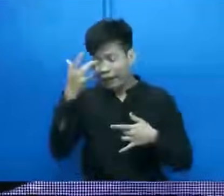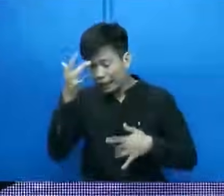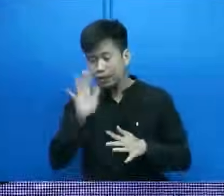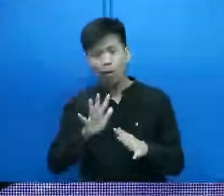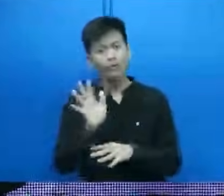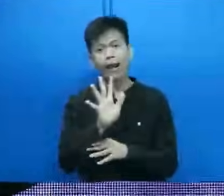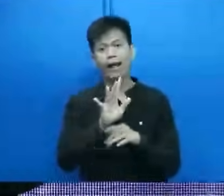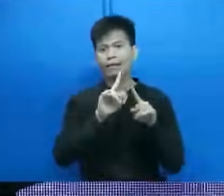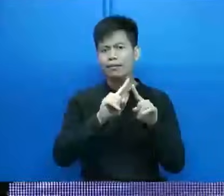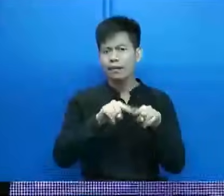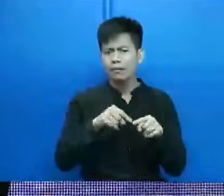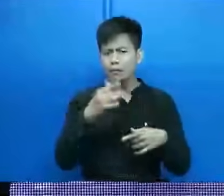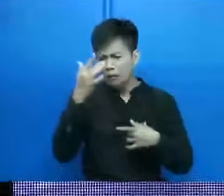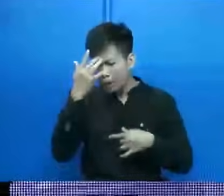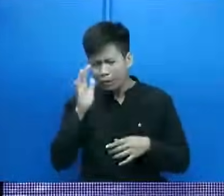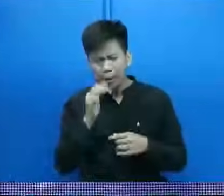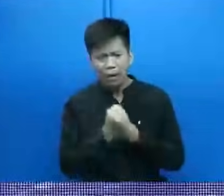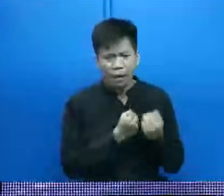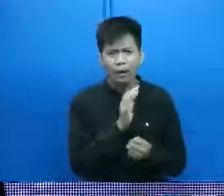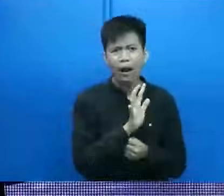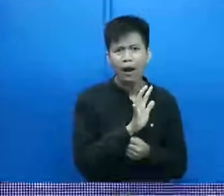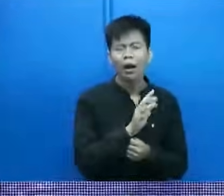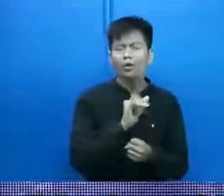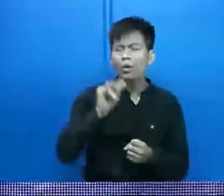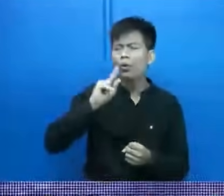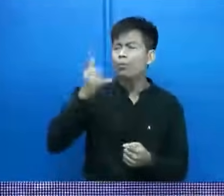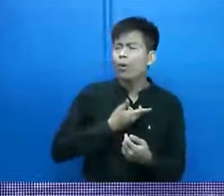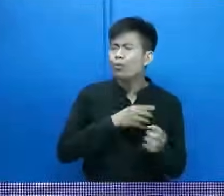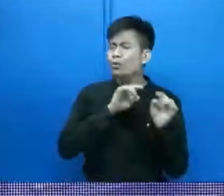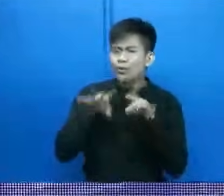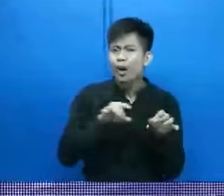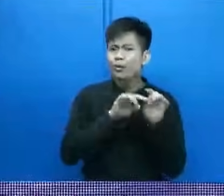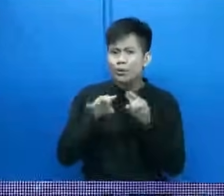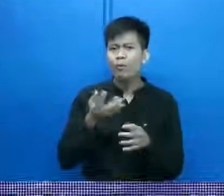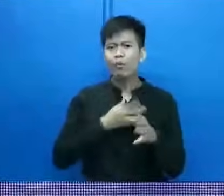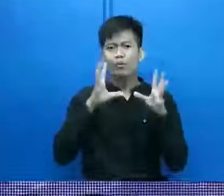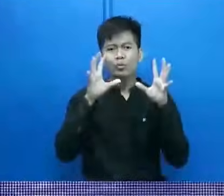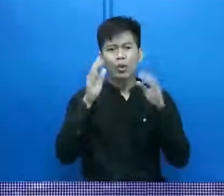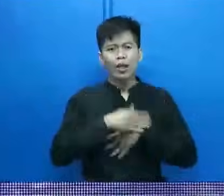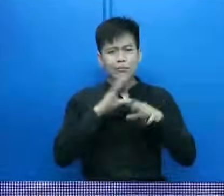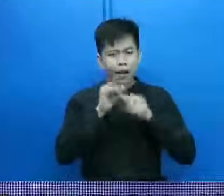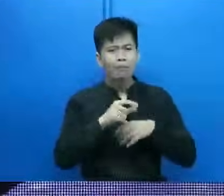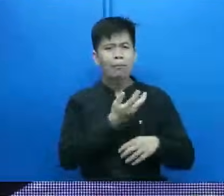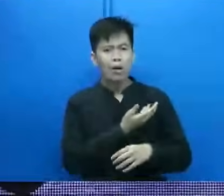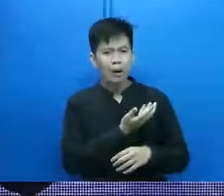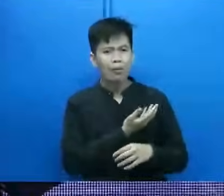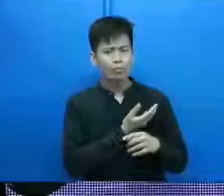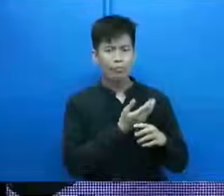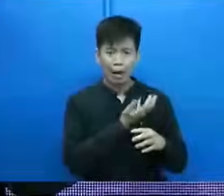tidak dieksekusi. Ya Allah, saya pengen hijrah, malam nanti saya tahajud, cuma pengen aja, tapi bangun